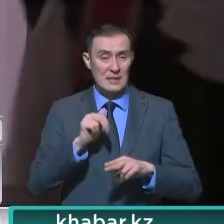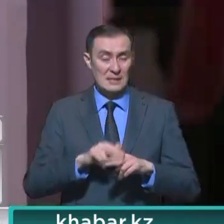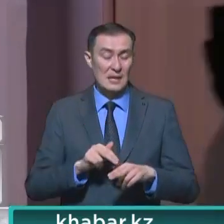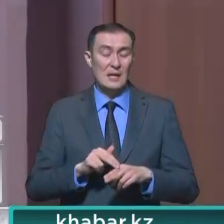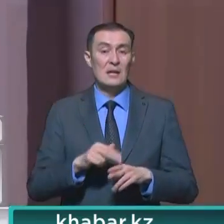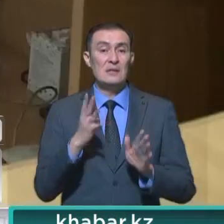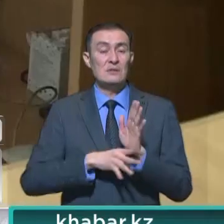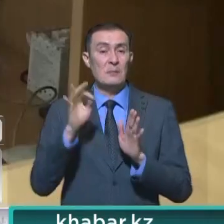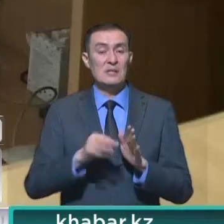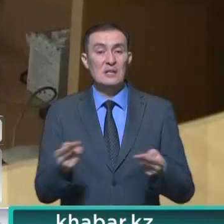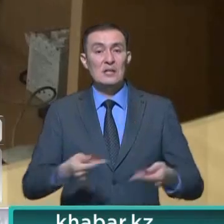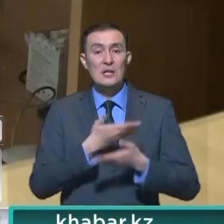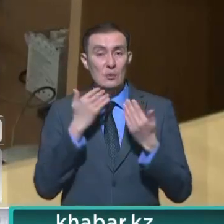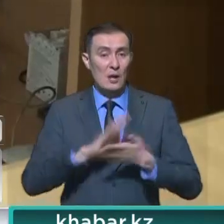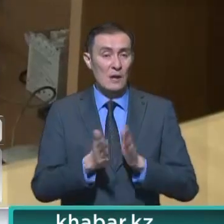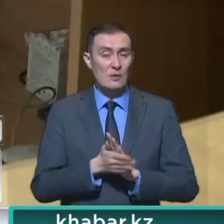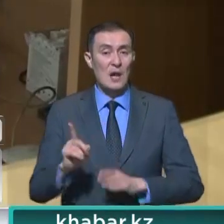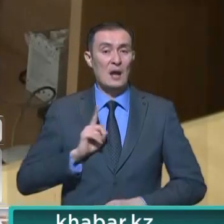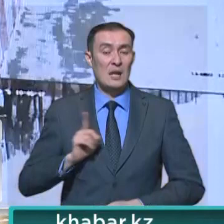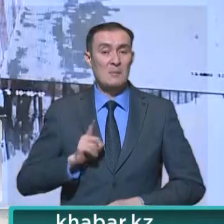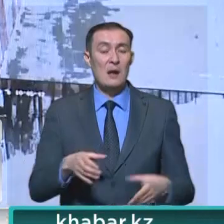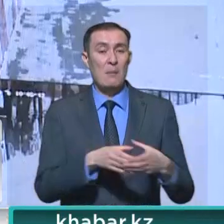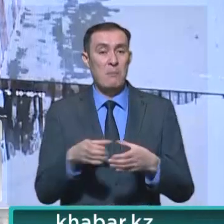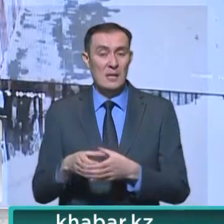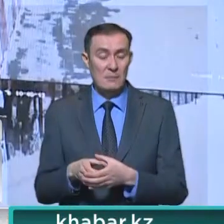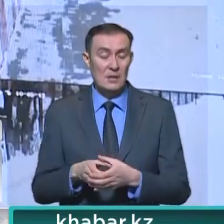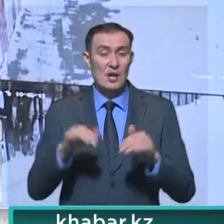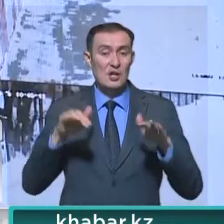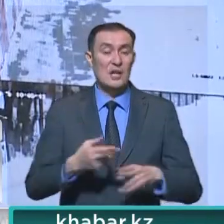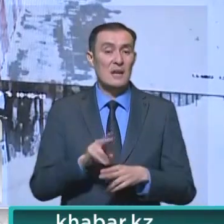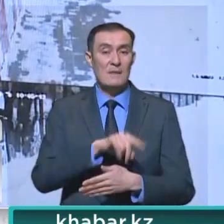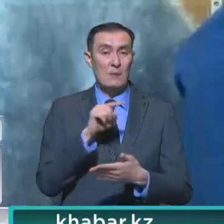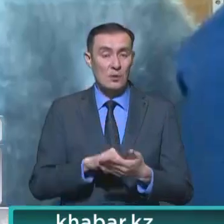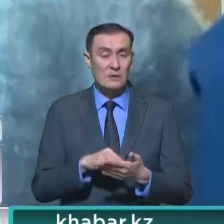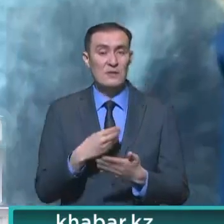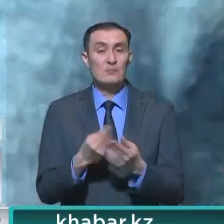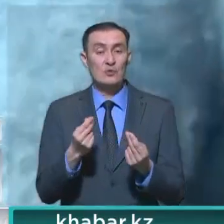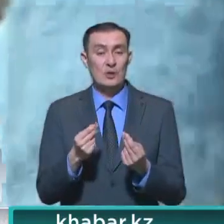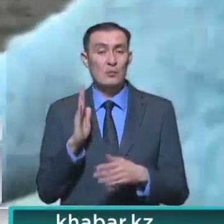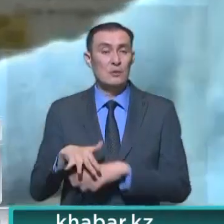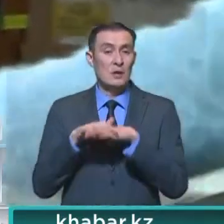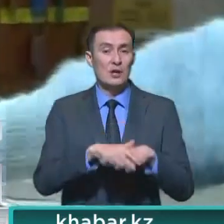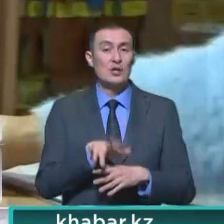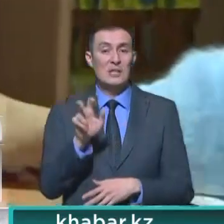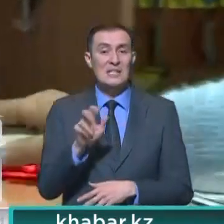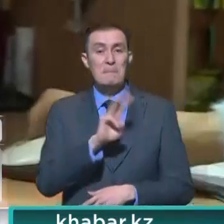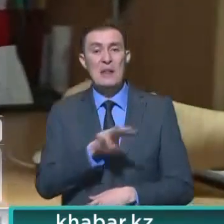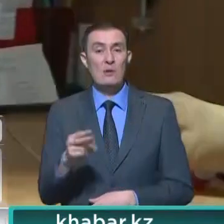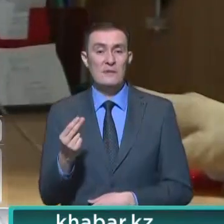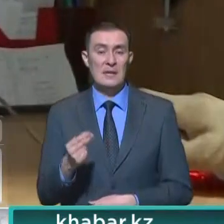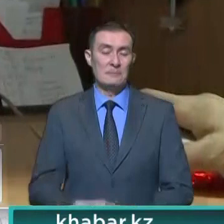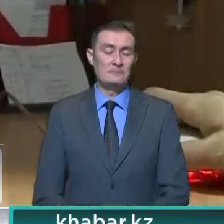и детсадов не заключили договоры с охранными компаниями. На решение этих вопросов из местного бюджета направят более 300 миллионов